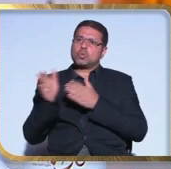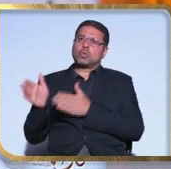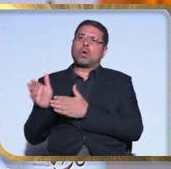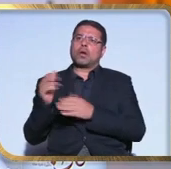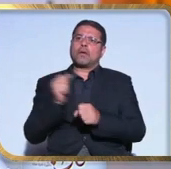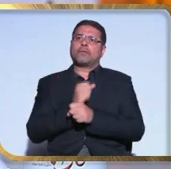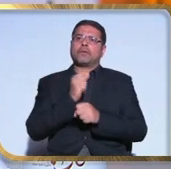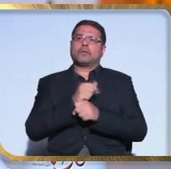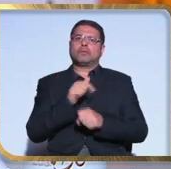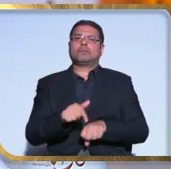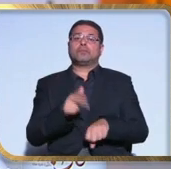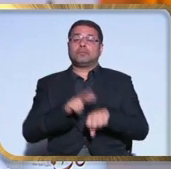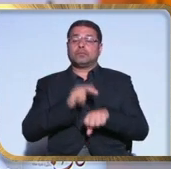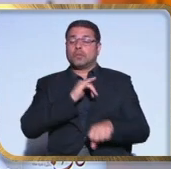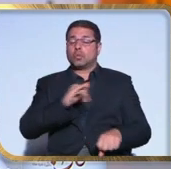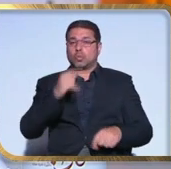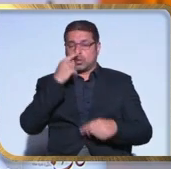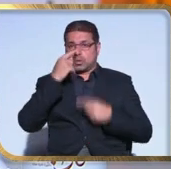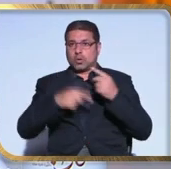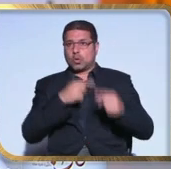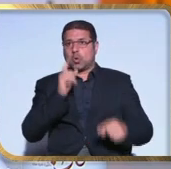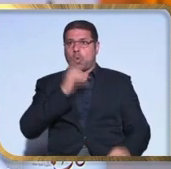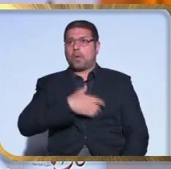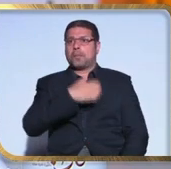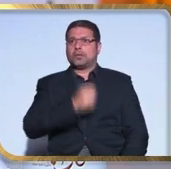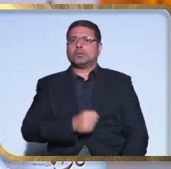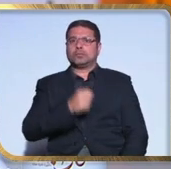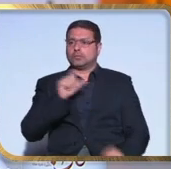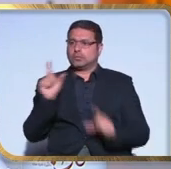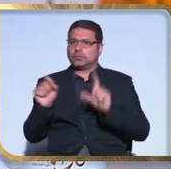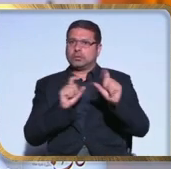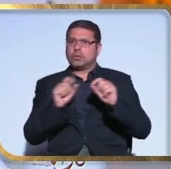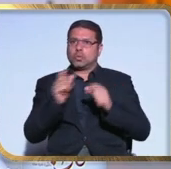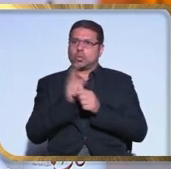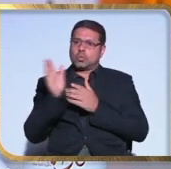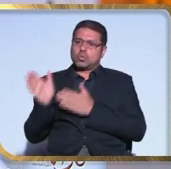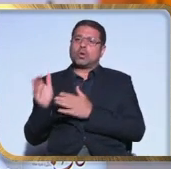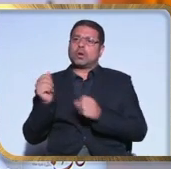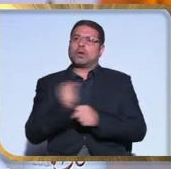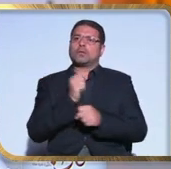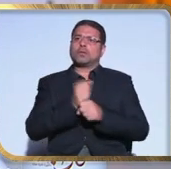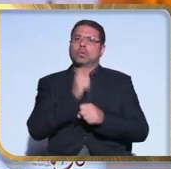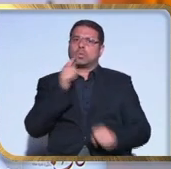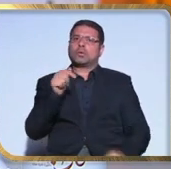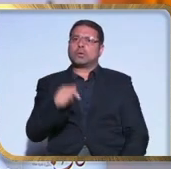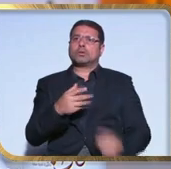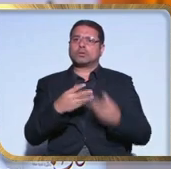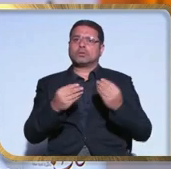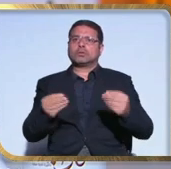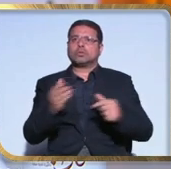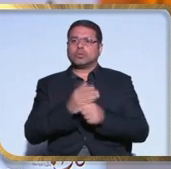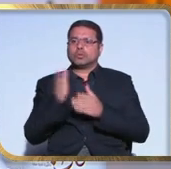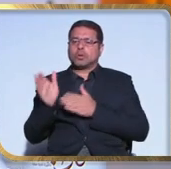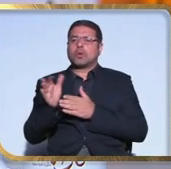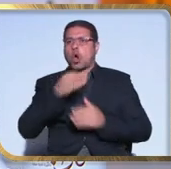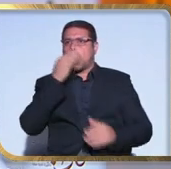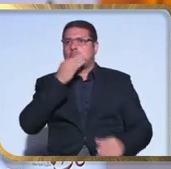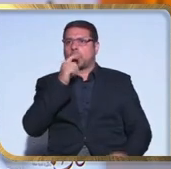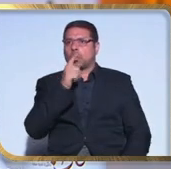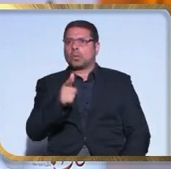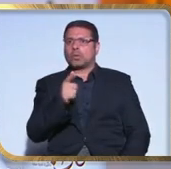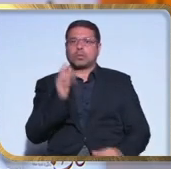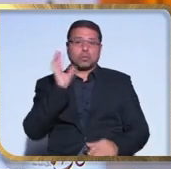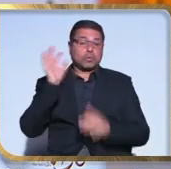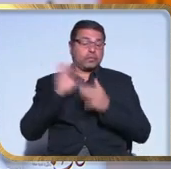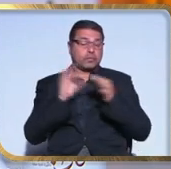الفعليه انه دايما امهات المؤمنين راصدا للسنه الفعليه اكثر من السنه القوليه يعني هي اللي